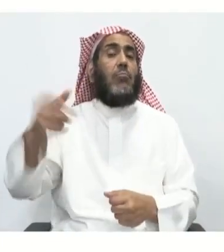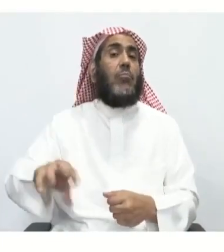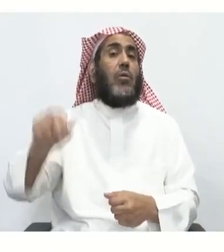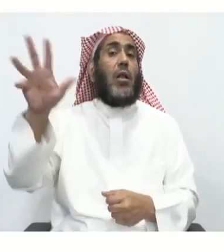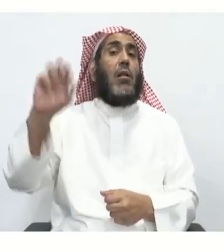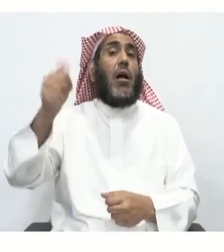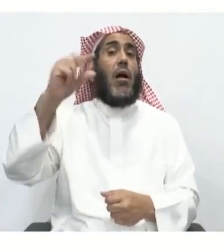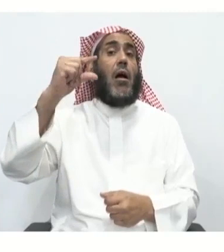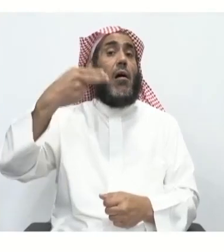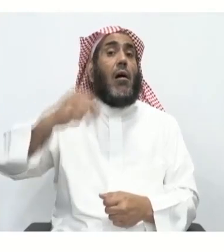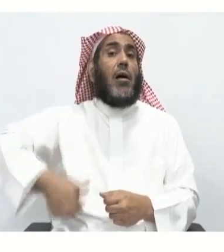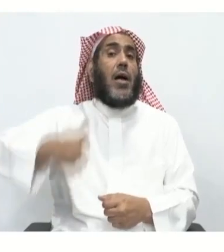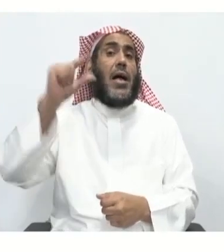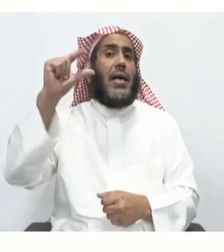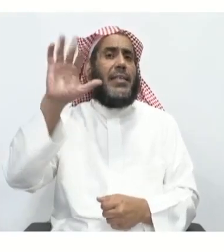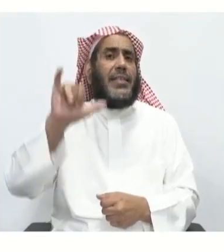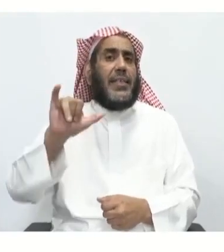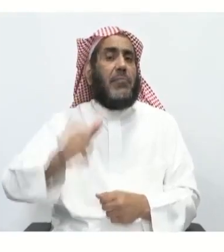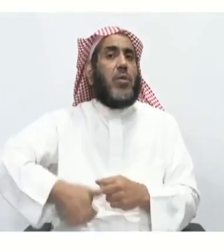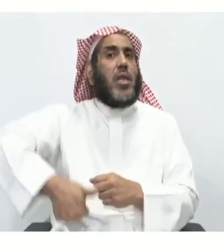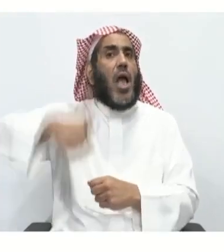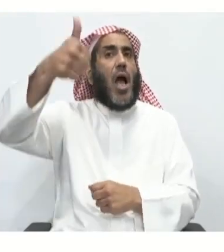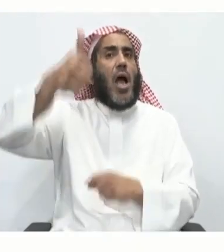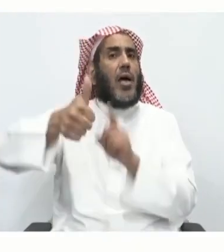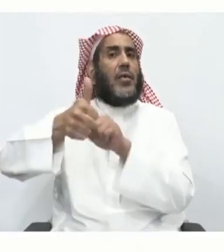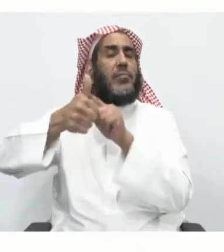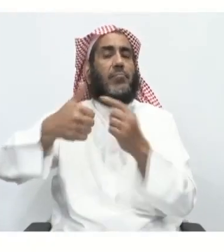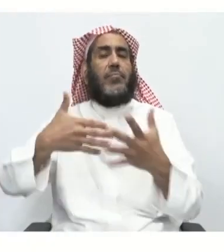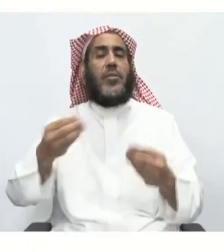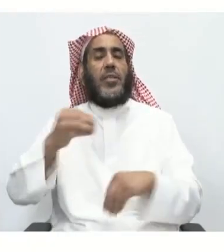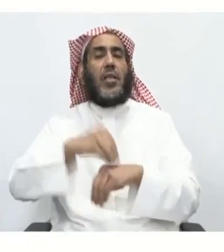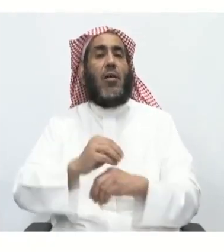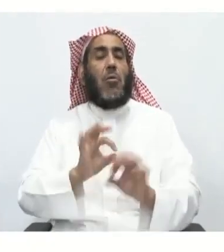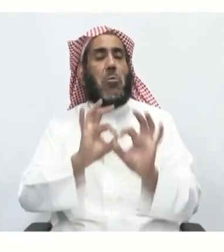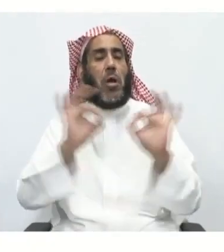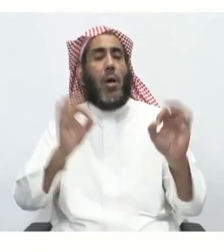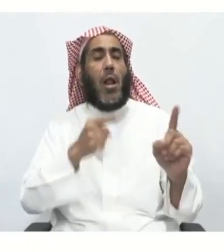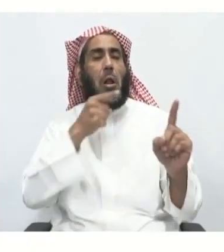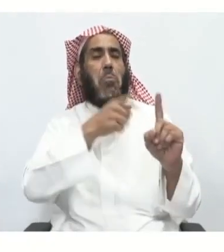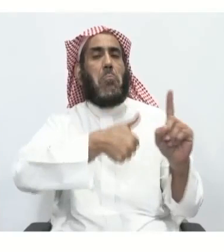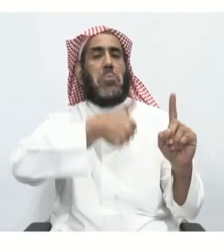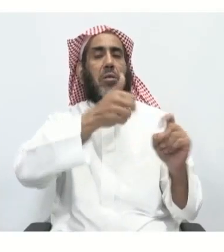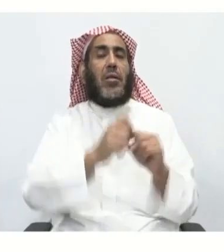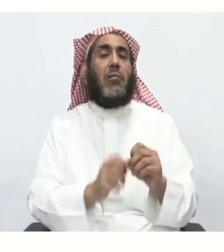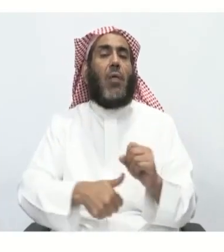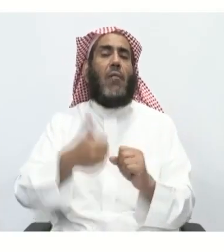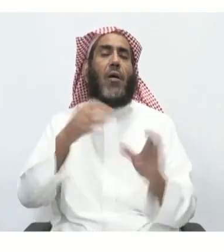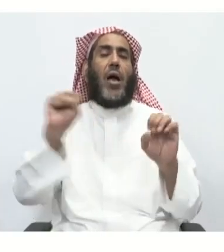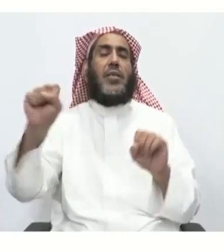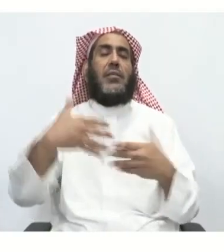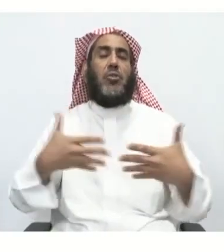الاعاديا هنا ما يسوء العادي وهذا ايضا كمال كمال المدفون العاديه ال في الاطلاق وايضا خاصه